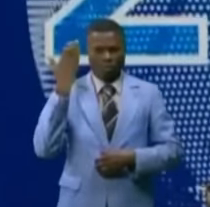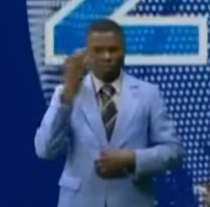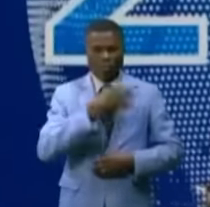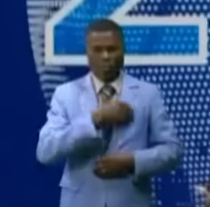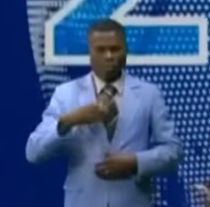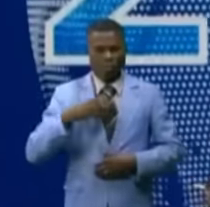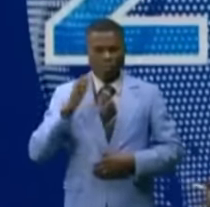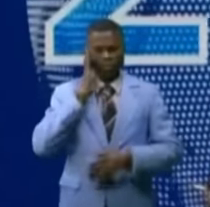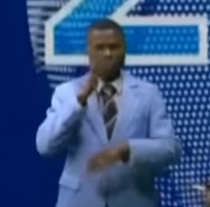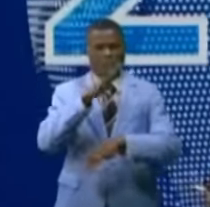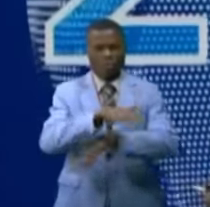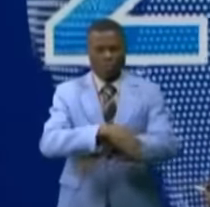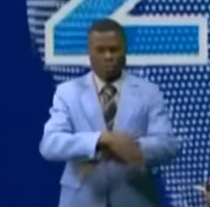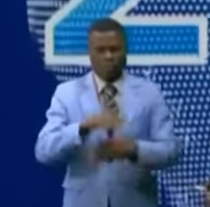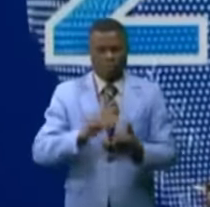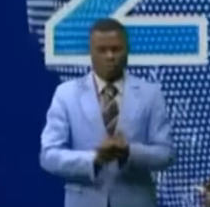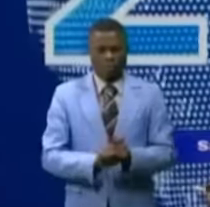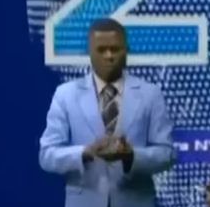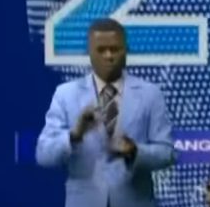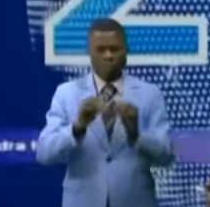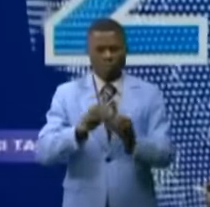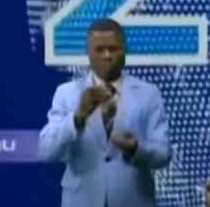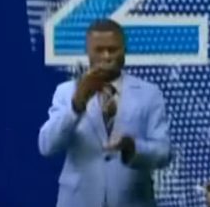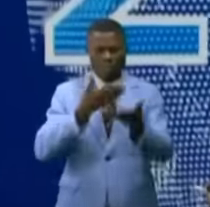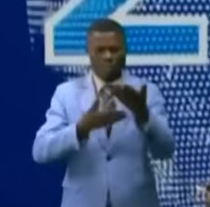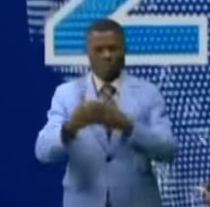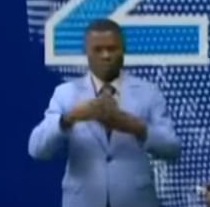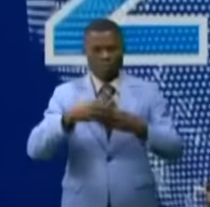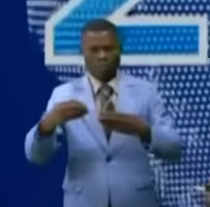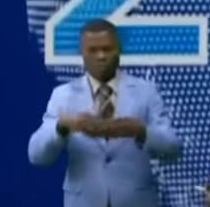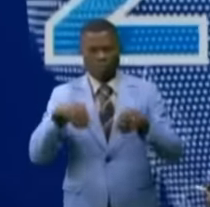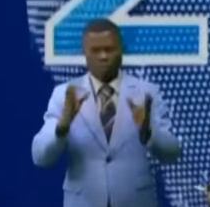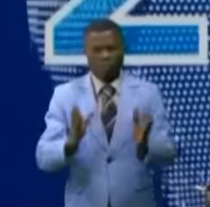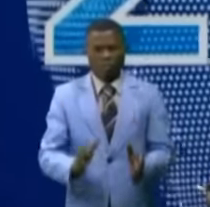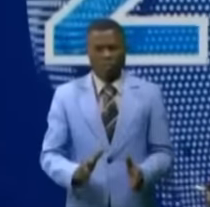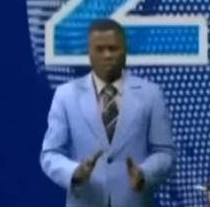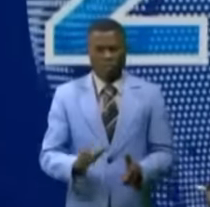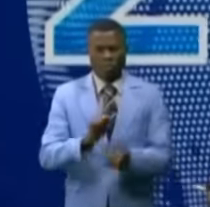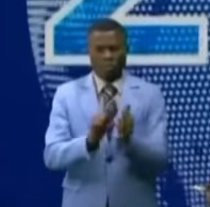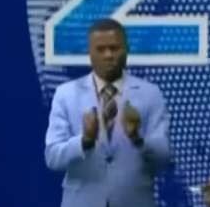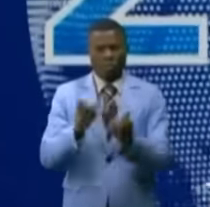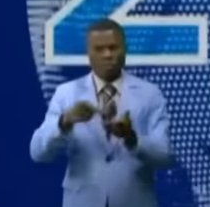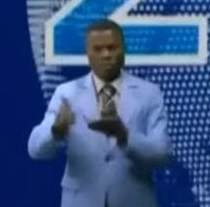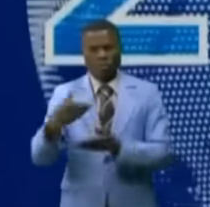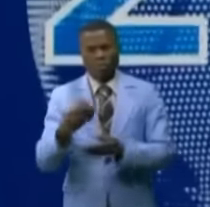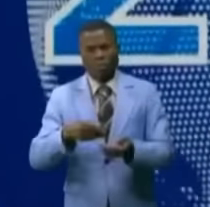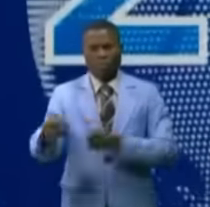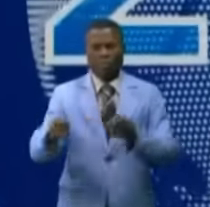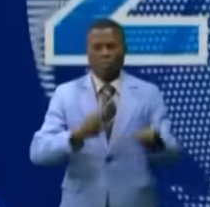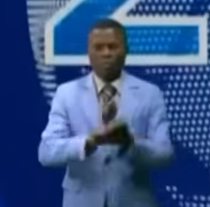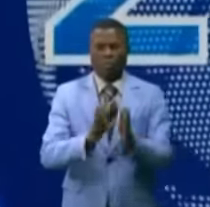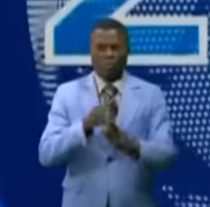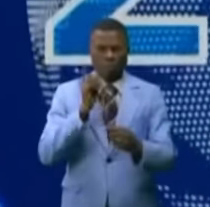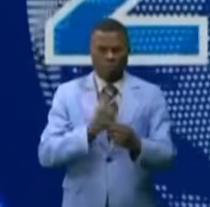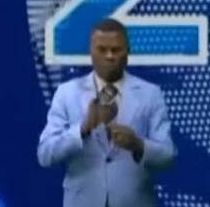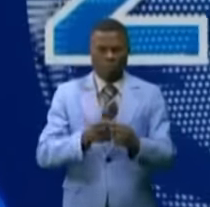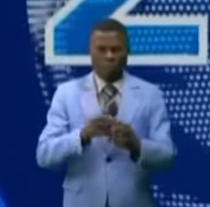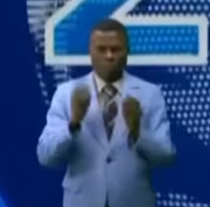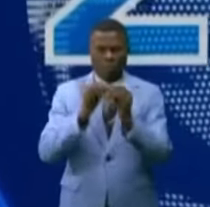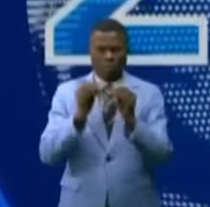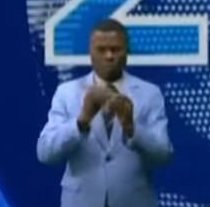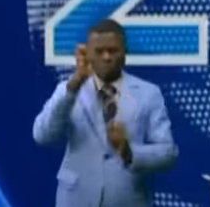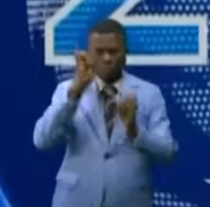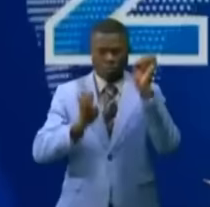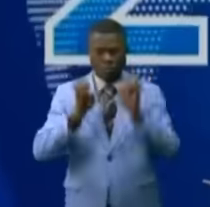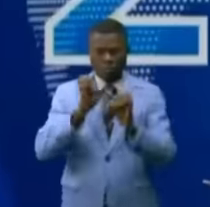messieurs, bonsoir. Le taux de change entamant le pouvoir d'achat du citoyen congolais. Une réunion d'évaluation élargie a été